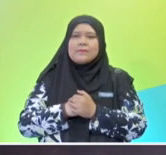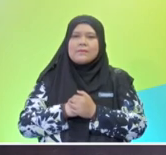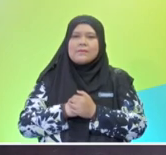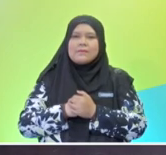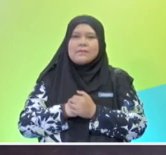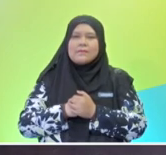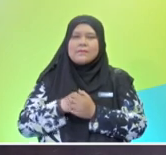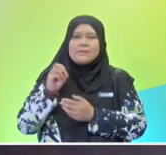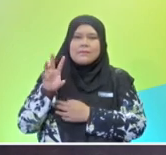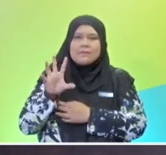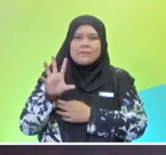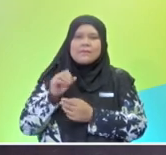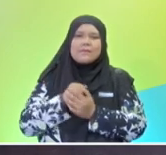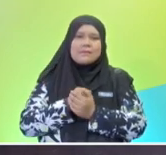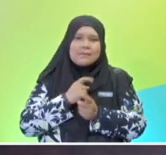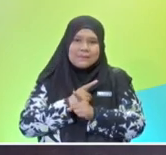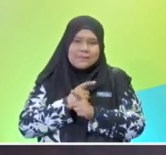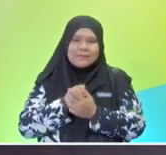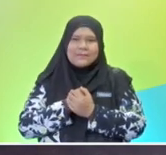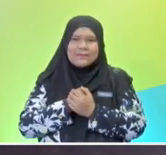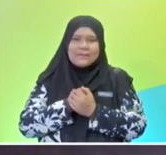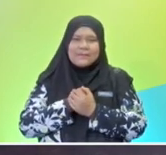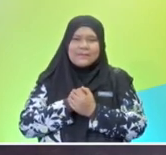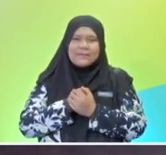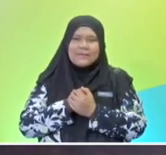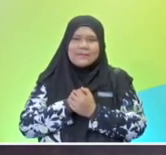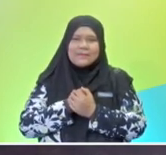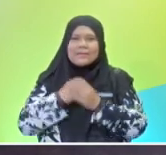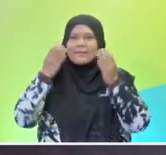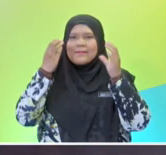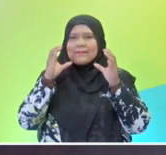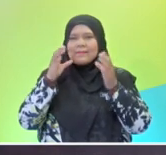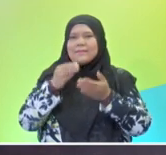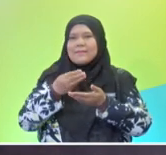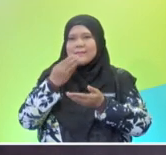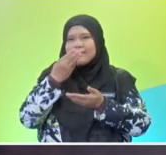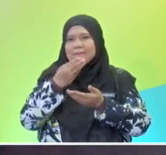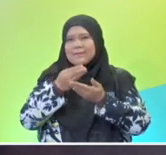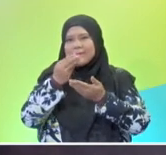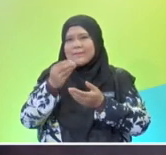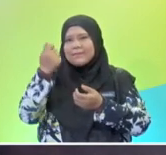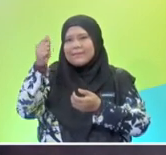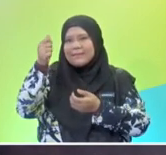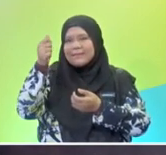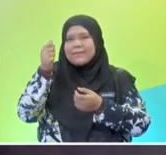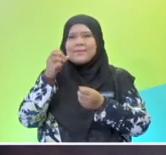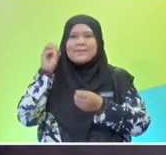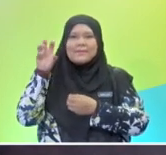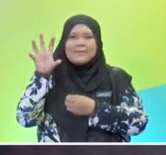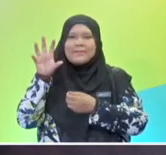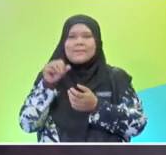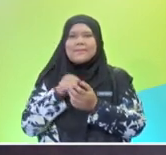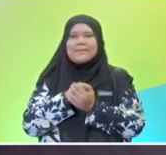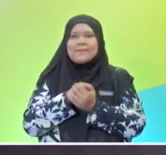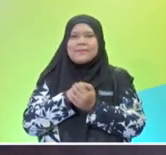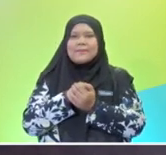dapat bintang ke? Betul ke jawapan saya? Yang ni cikgu bagi 10 bintang. 10 bintang. 1,